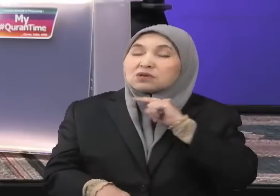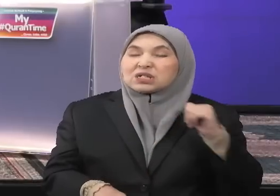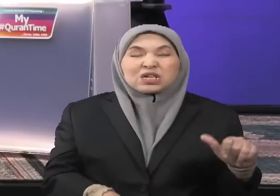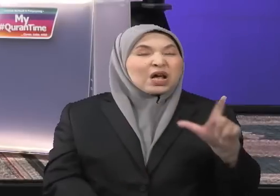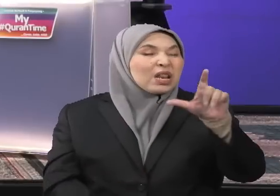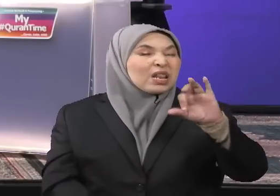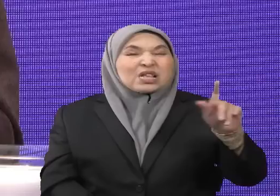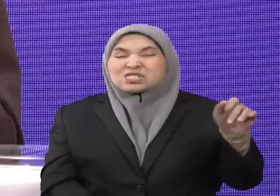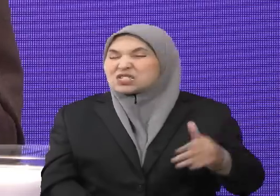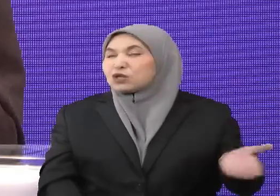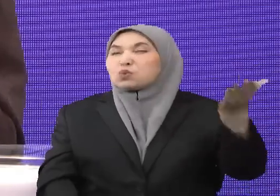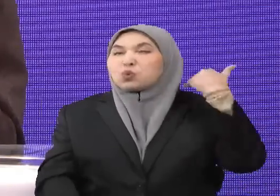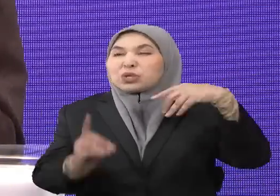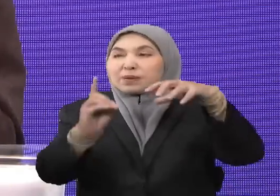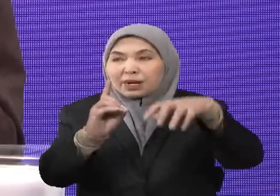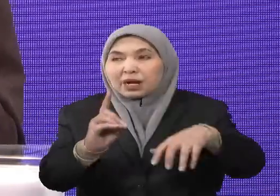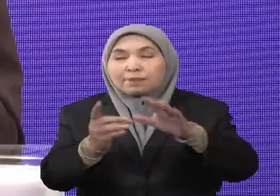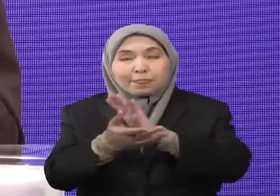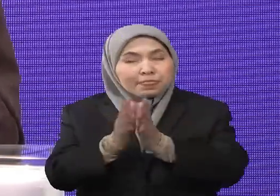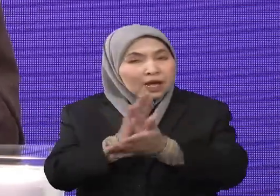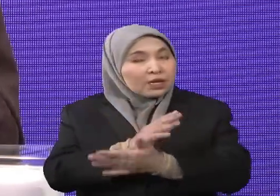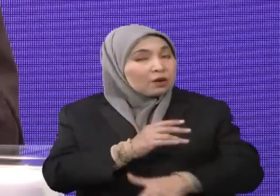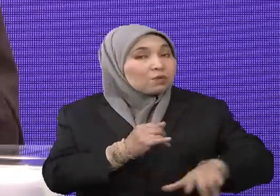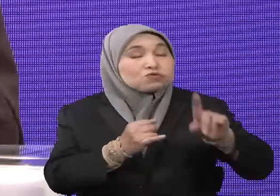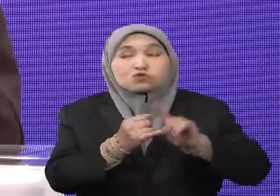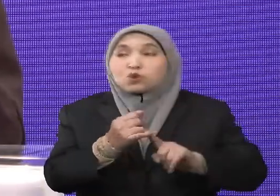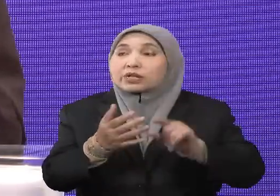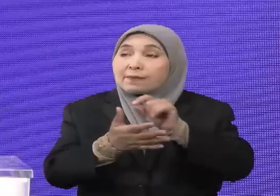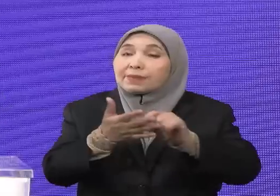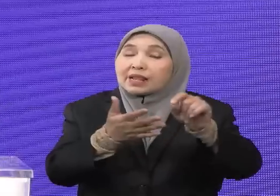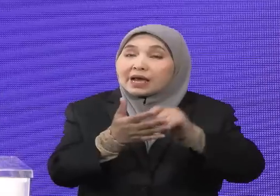Madinah dahulu Jadi ditunggu di ujung-ujung dekat-dekat